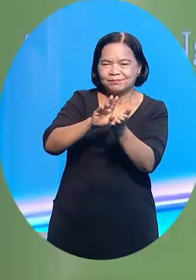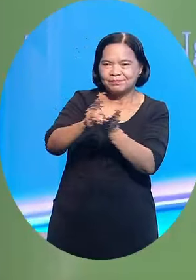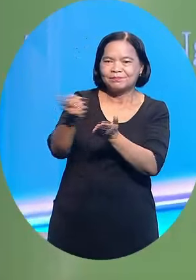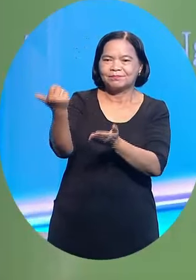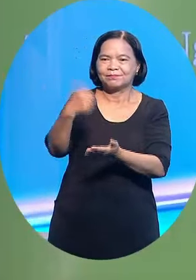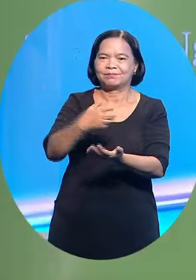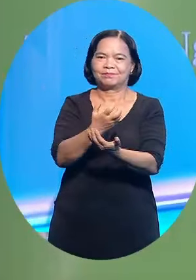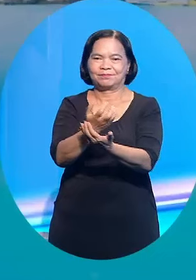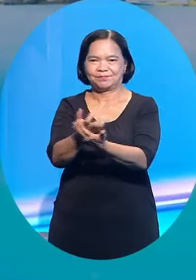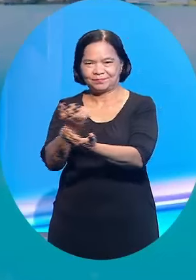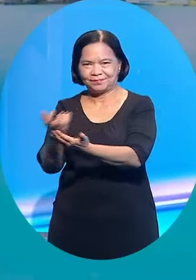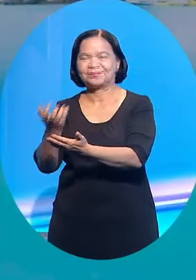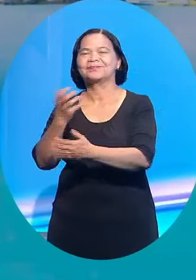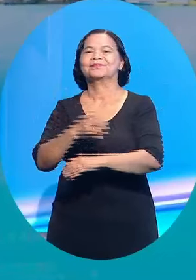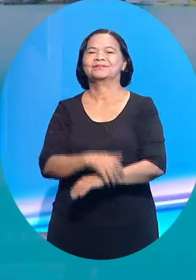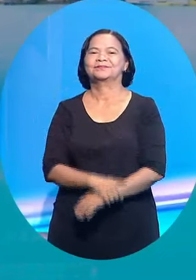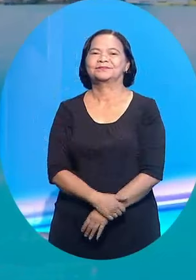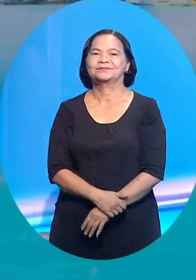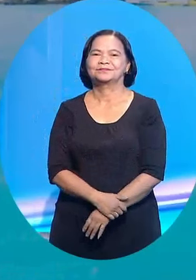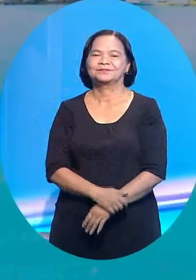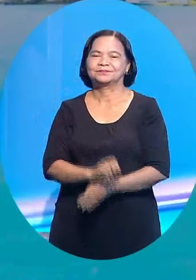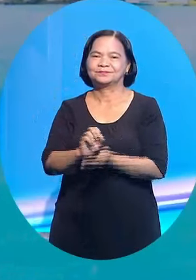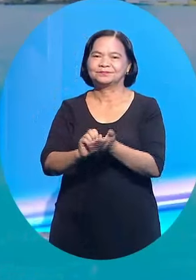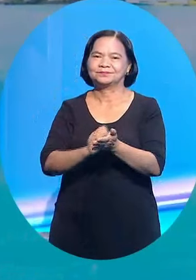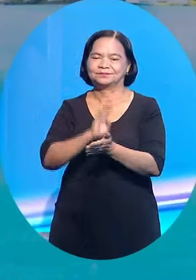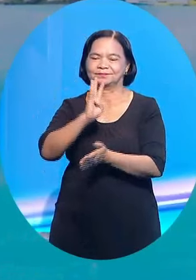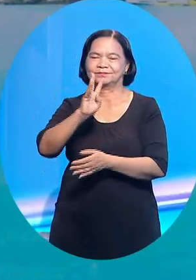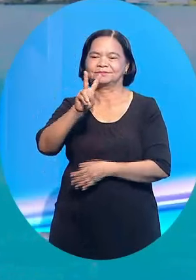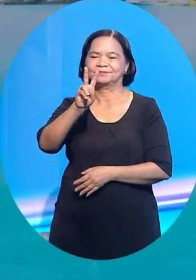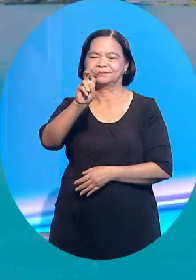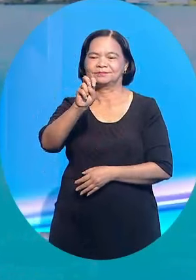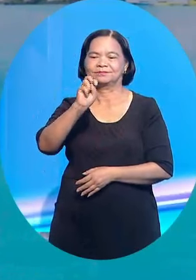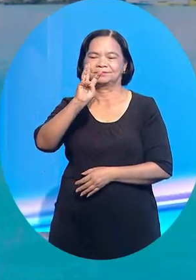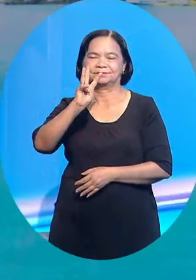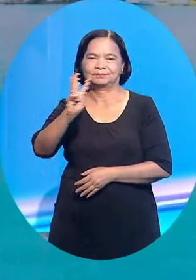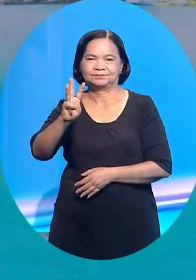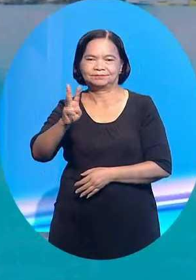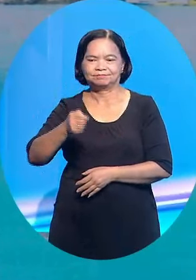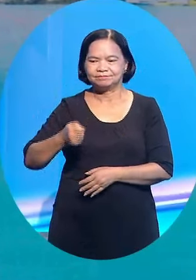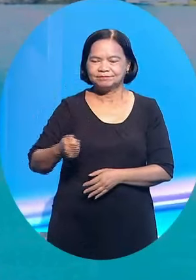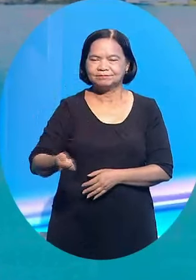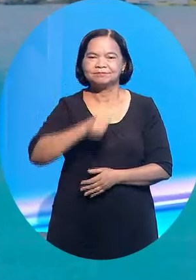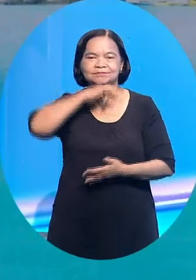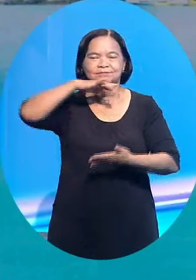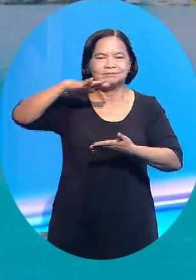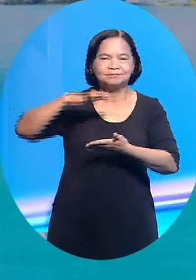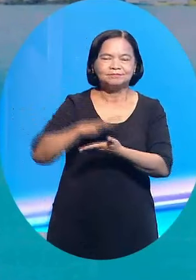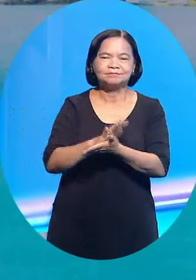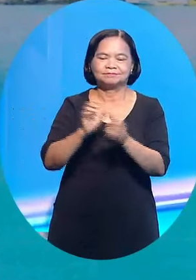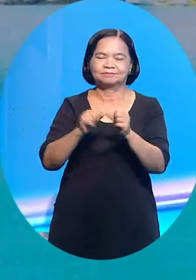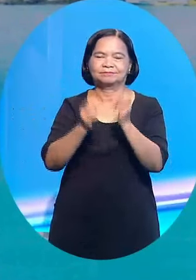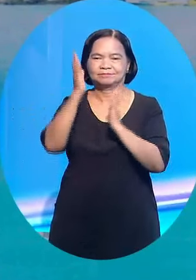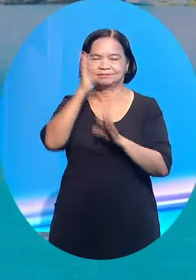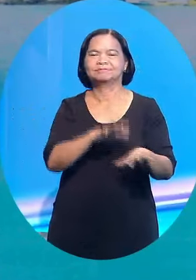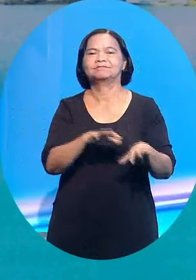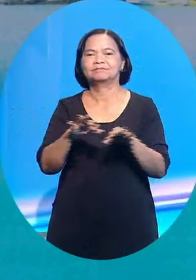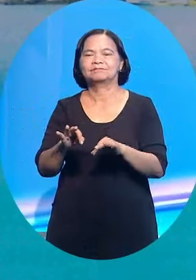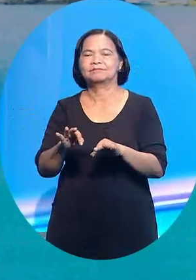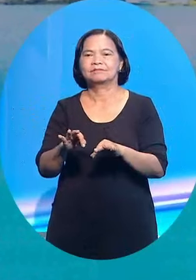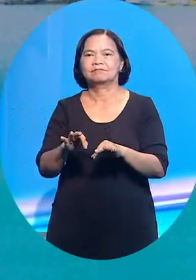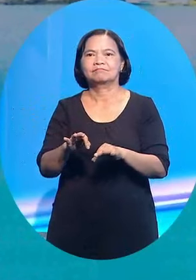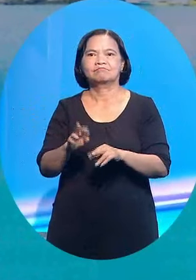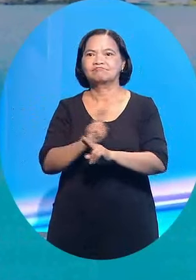đồng. Từ đầu tháng 4 năm 2023, các cơ sở giết mổ gia súc thủ công trên địa bàn Thành phố Hồ Chí Minh sẽ